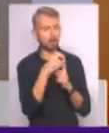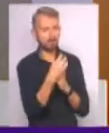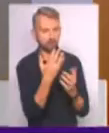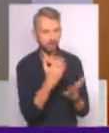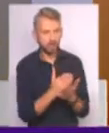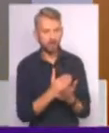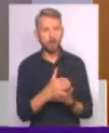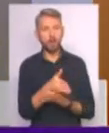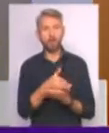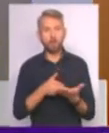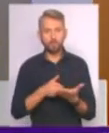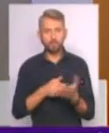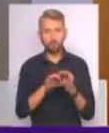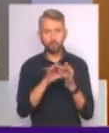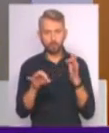половина судини